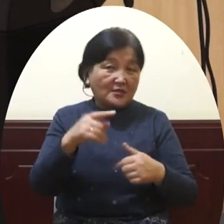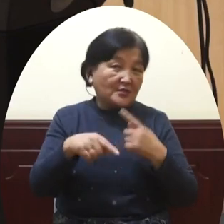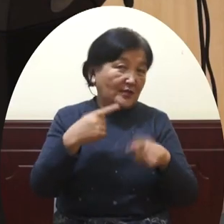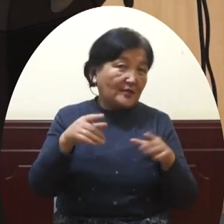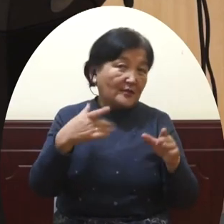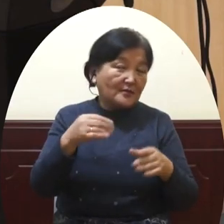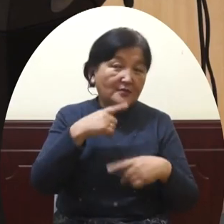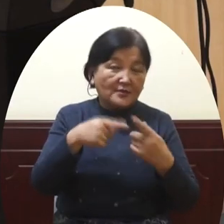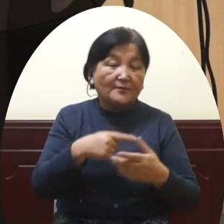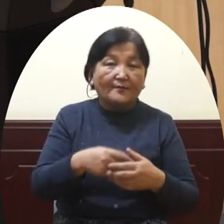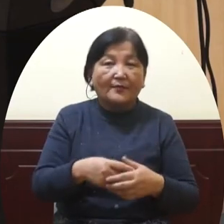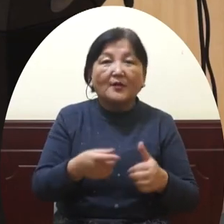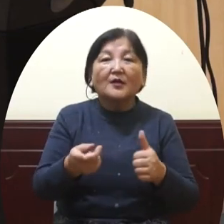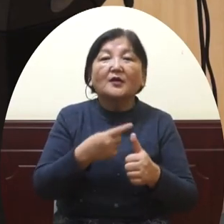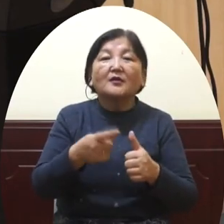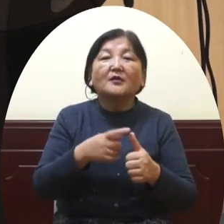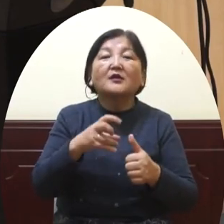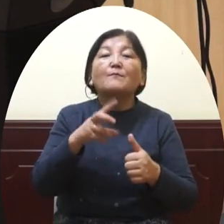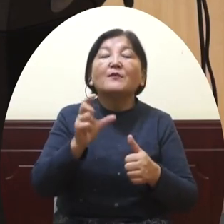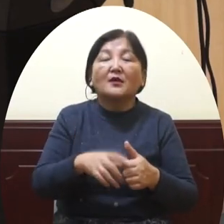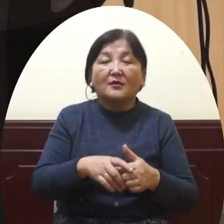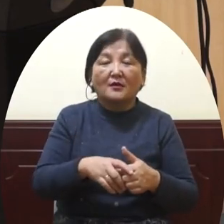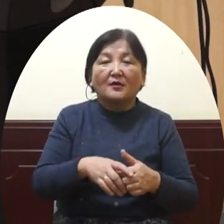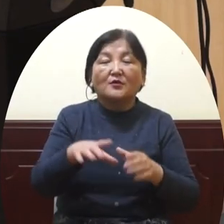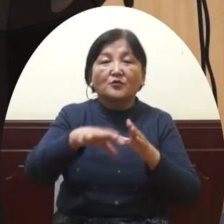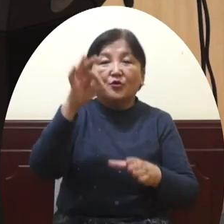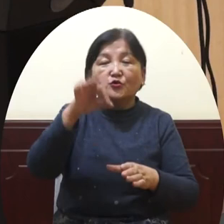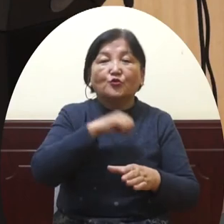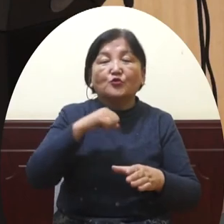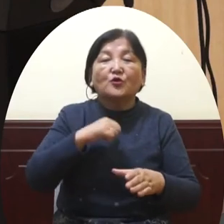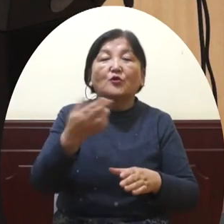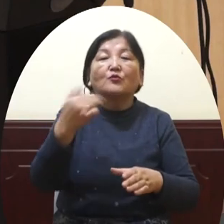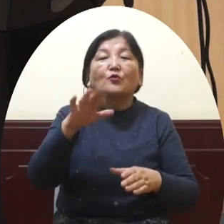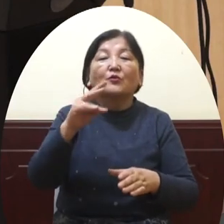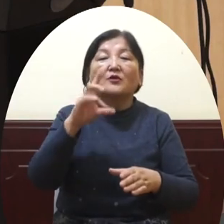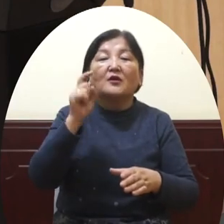ямар вэ гэдгийг бол сонгогчдод иргэд бол дүгнэх бүрэн боломжтой л гэж би дүгнэх гэж